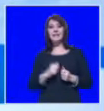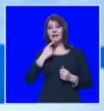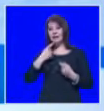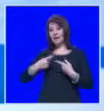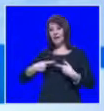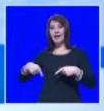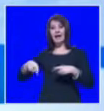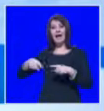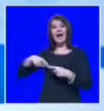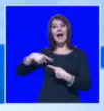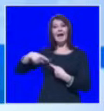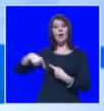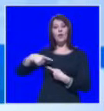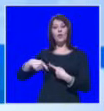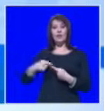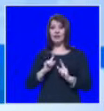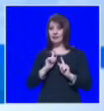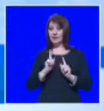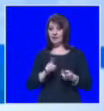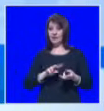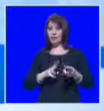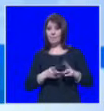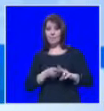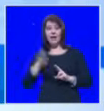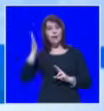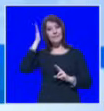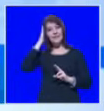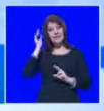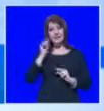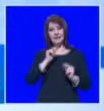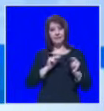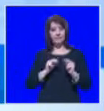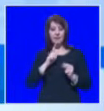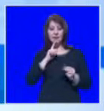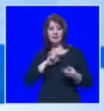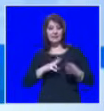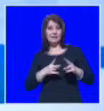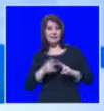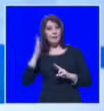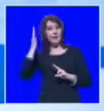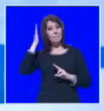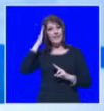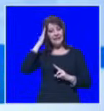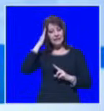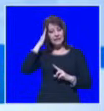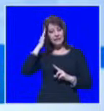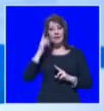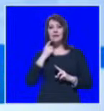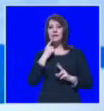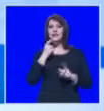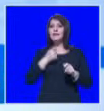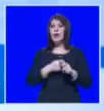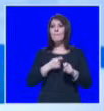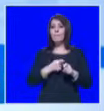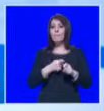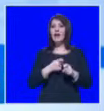ли да се промени състава на Министерския съвет със смяна на министри, за да се коригира политиката в посоката,